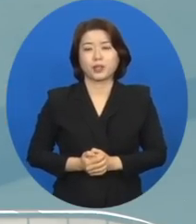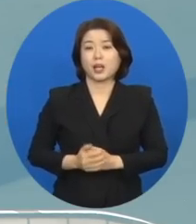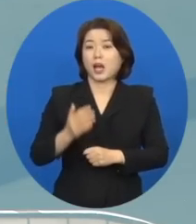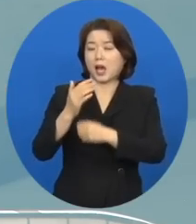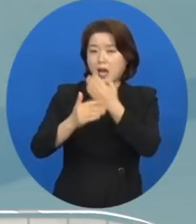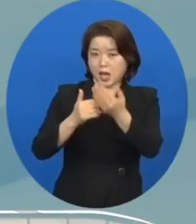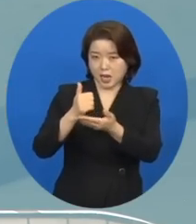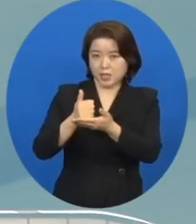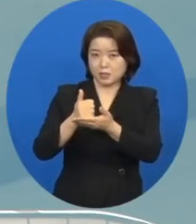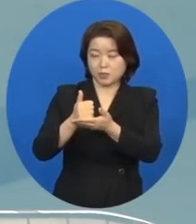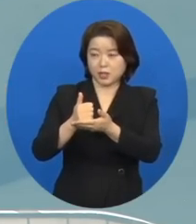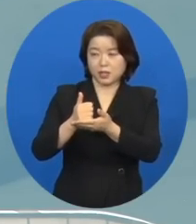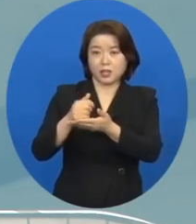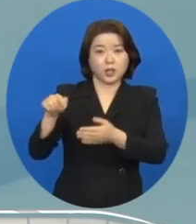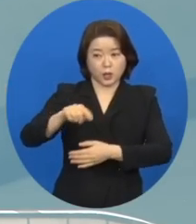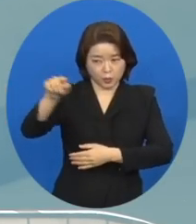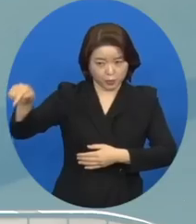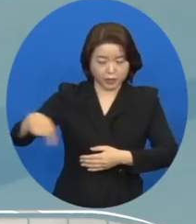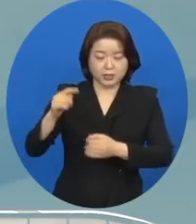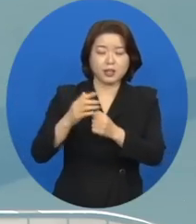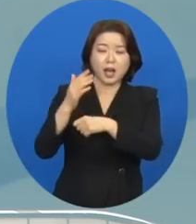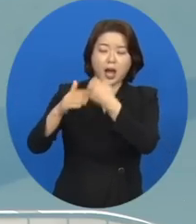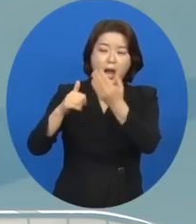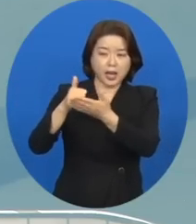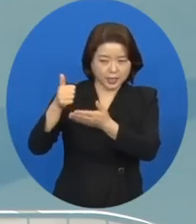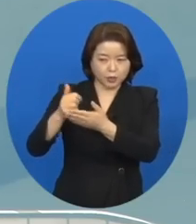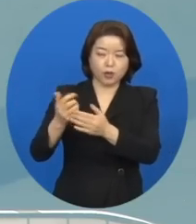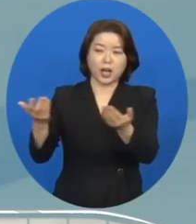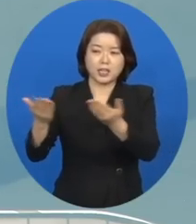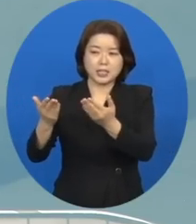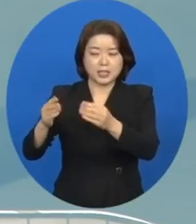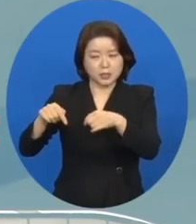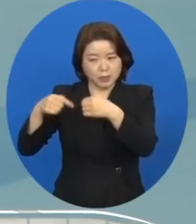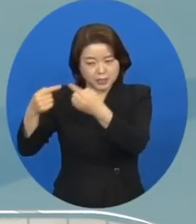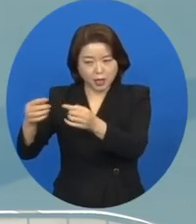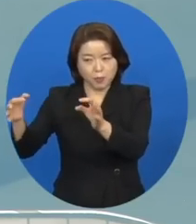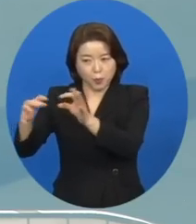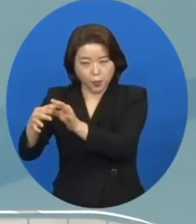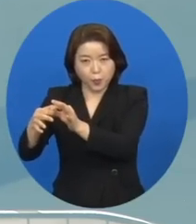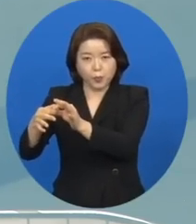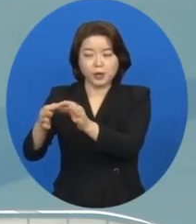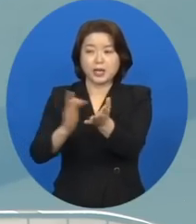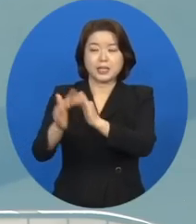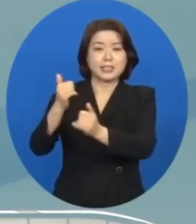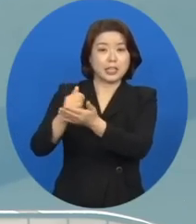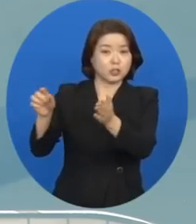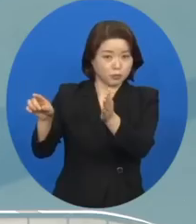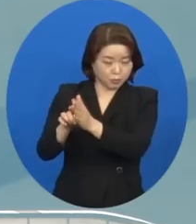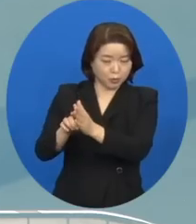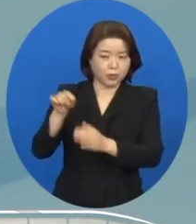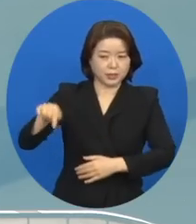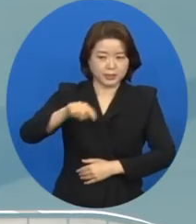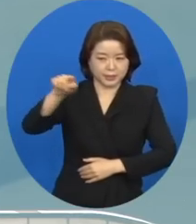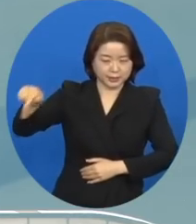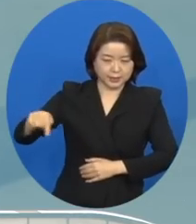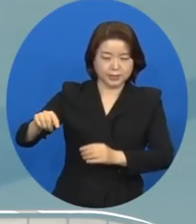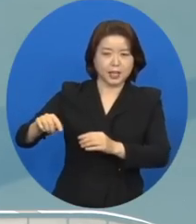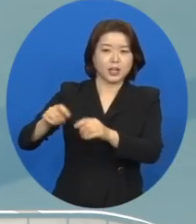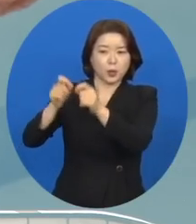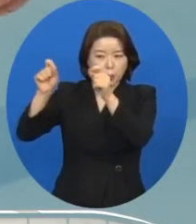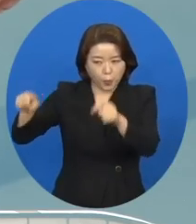그분의 일하심에 동참하는 그분의 동역자들입니다. 바로 예수님을 믿음으로 그 나라의 동역자가 된